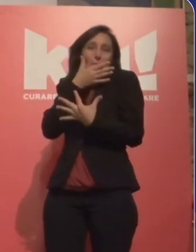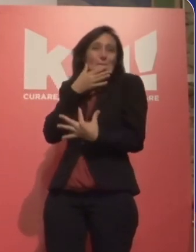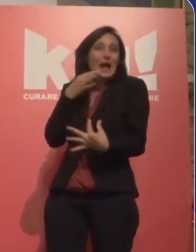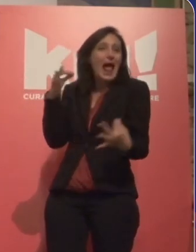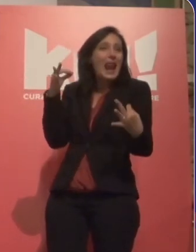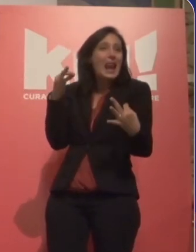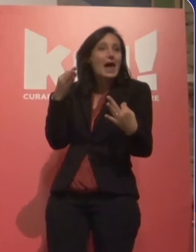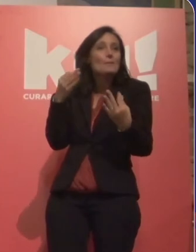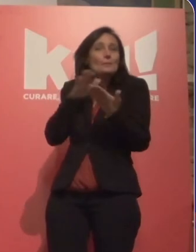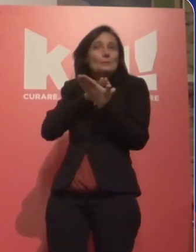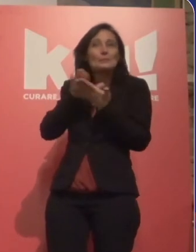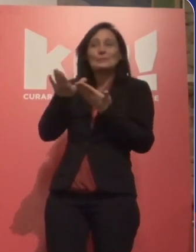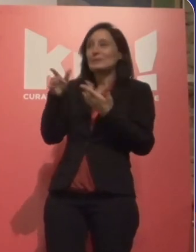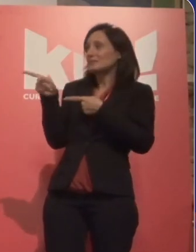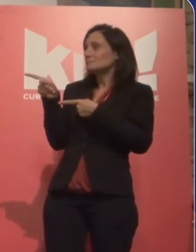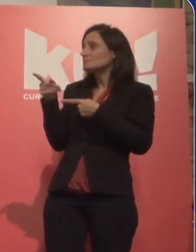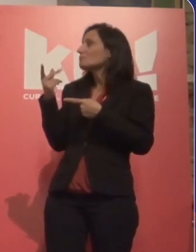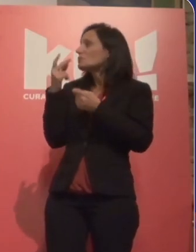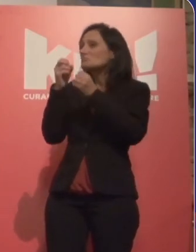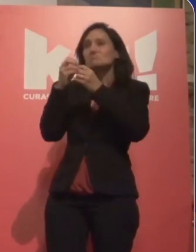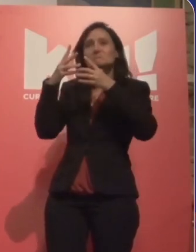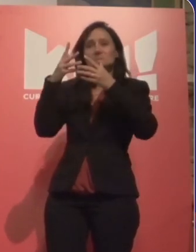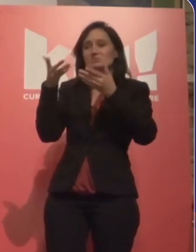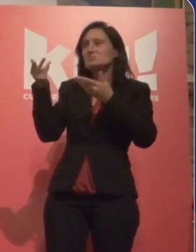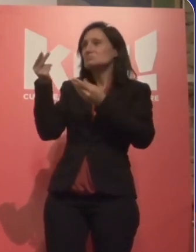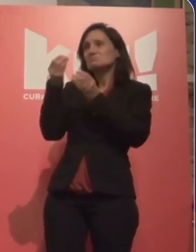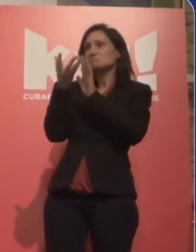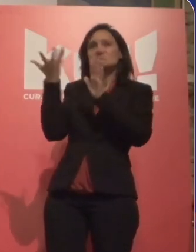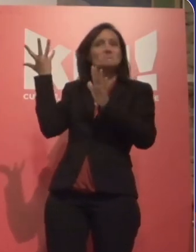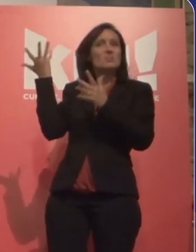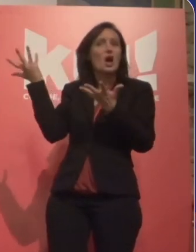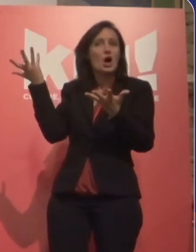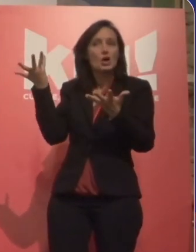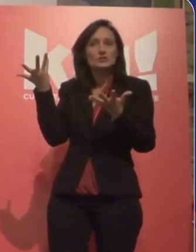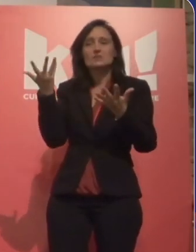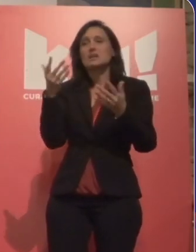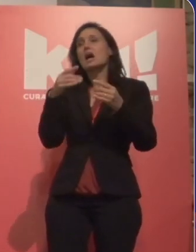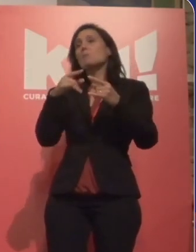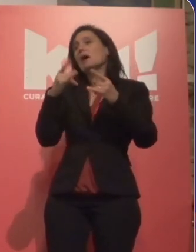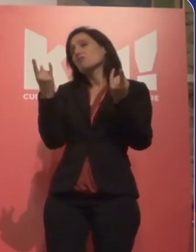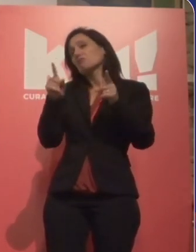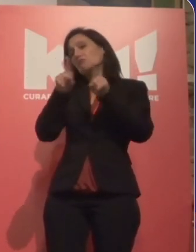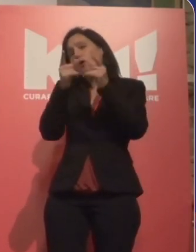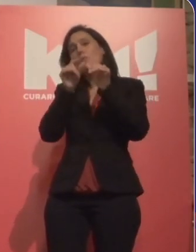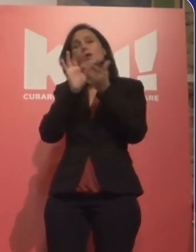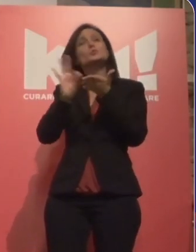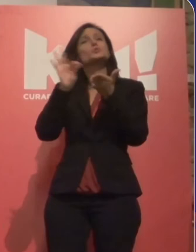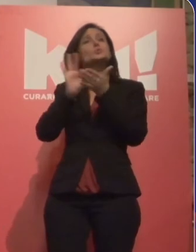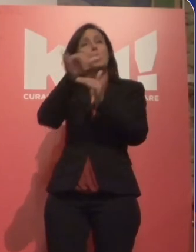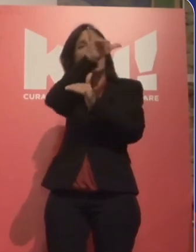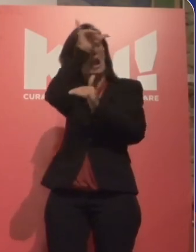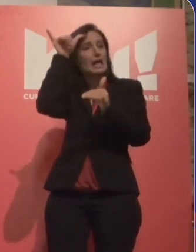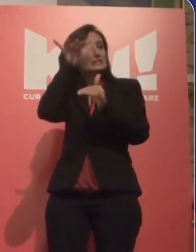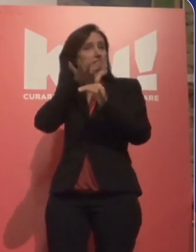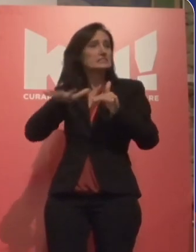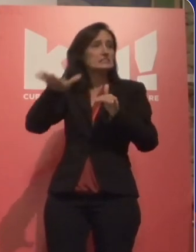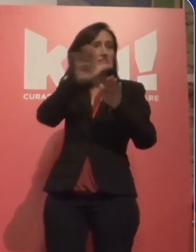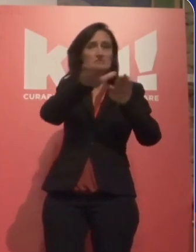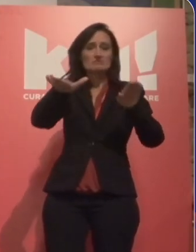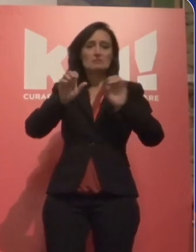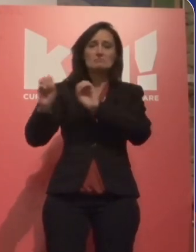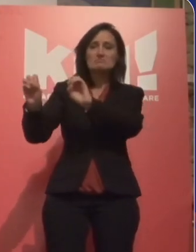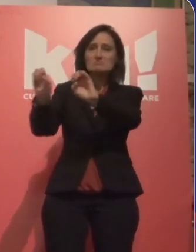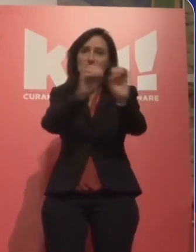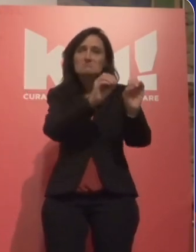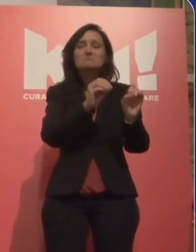immagino sia un campo estivo una scuola estiva insomma una di quelle situazioni offerte ai